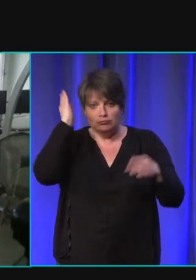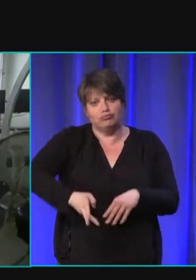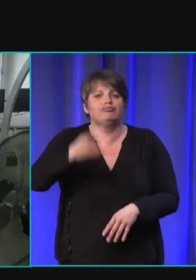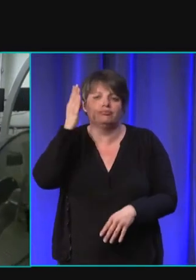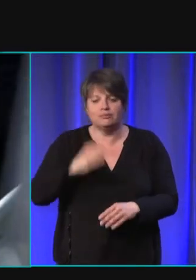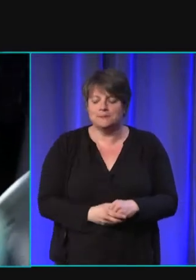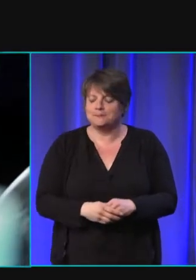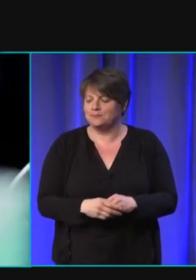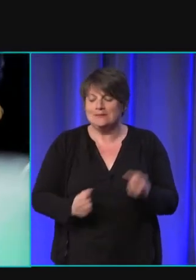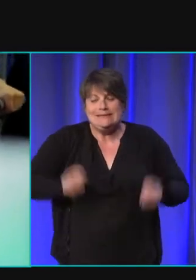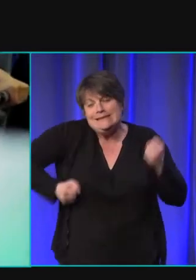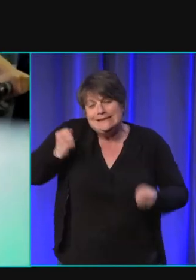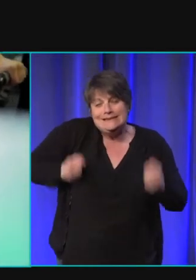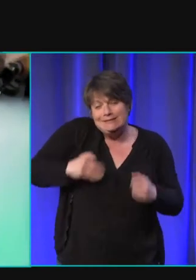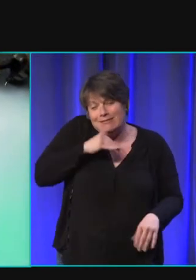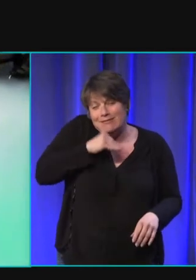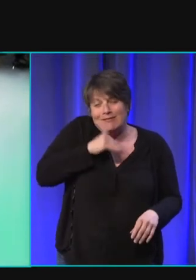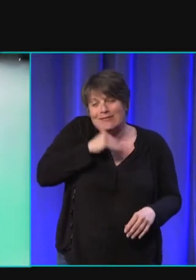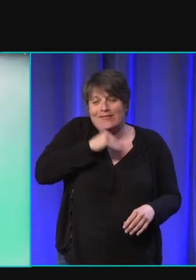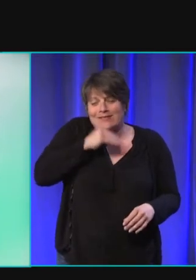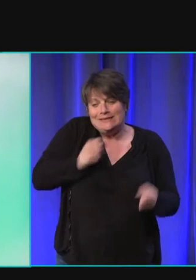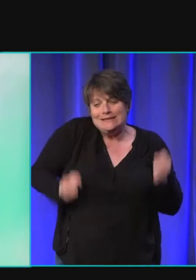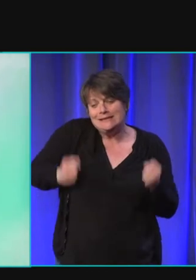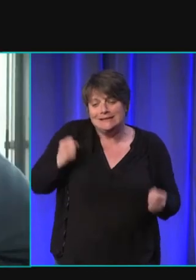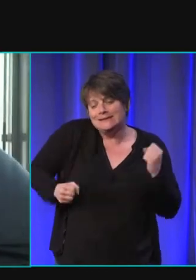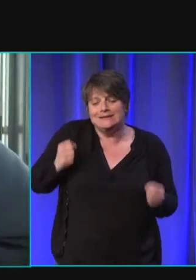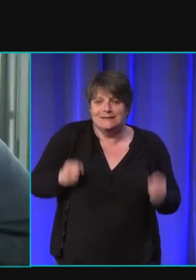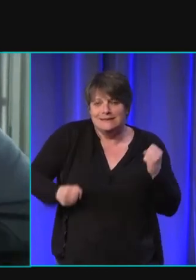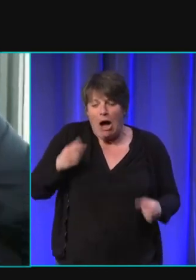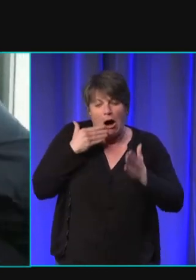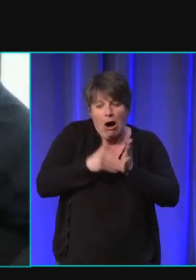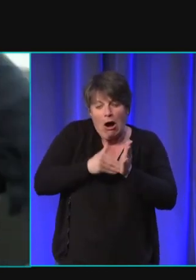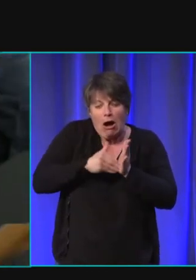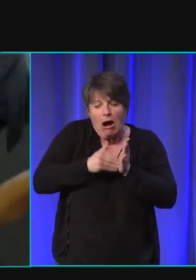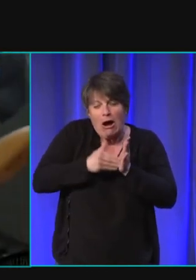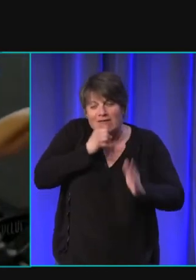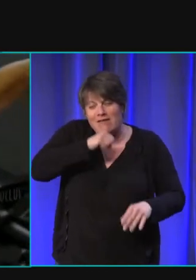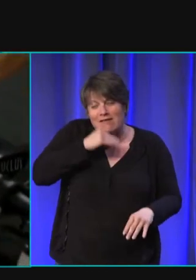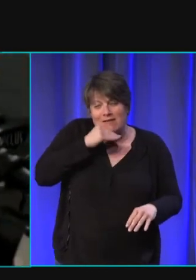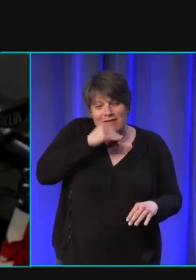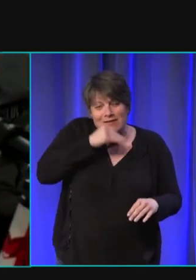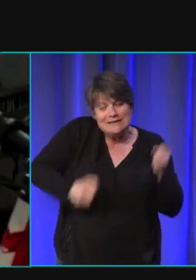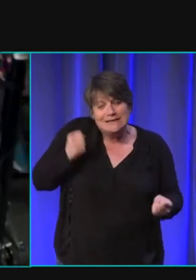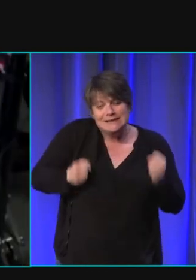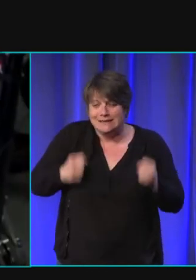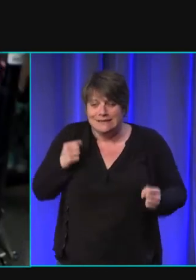Allez, allez, allez, allez, allez, on sprint, on sprint, on sprint, allez, allez, allez, allez, allez, allez, allez, on sprint, on sprint, on sprint, on sprint, allez, allez, encore, encore.